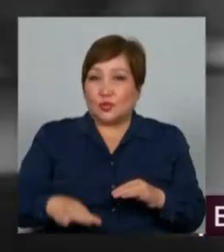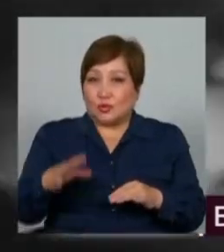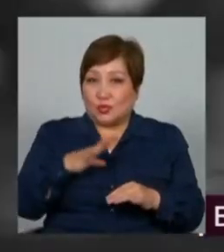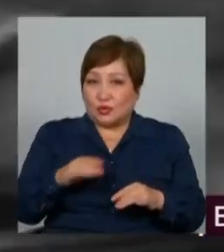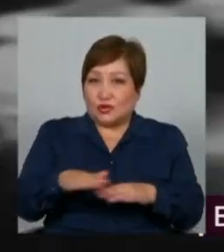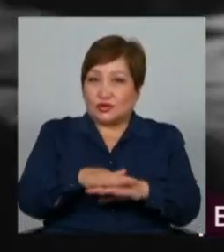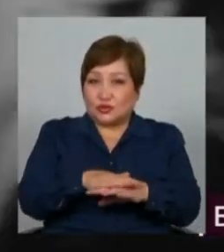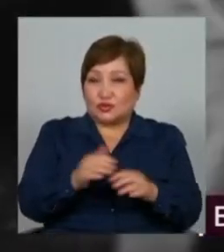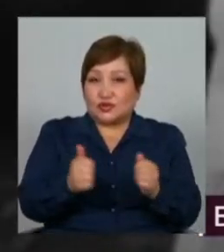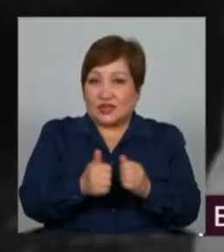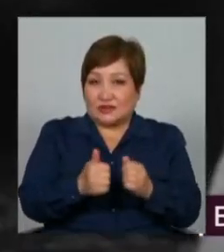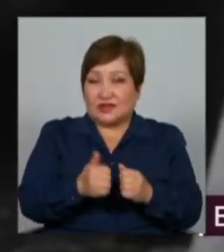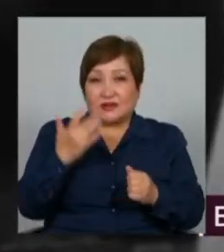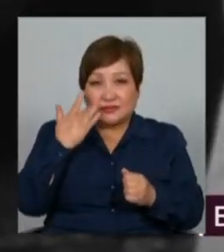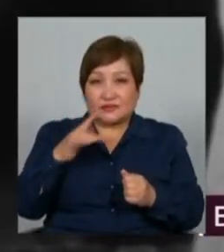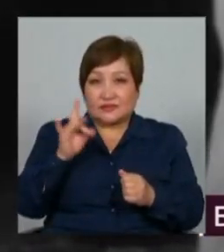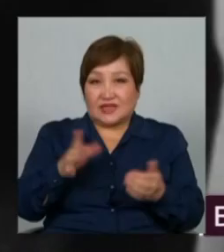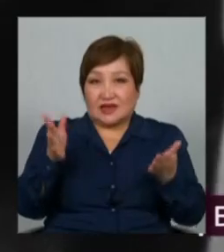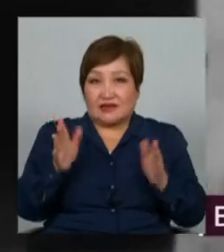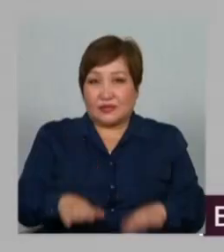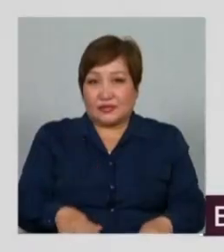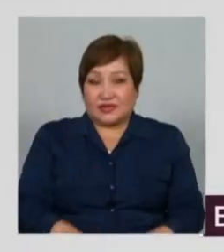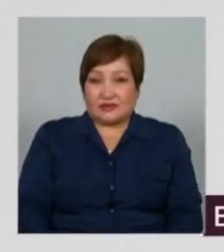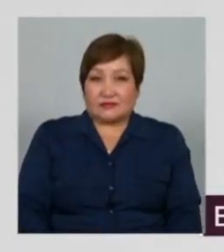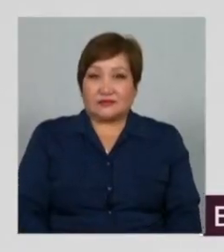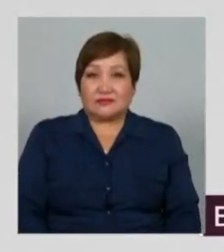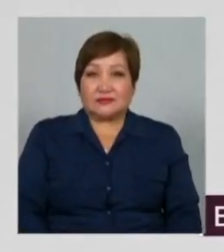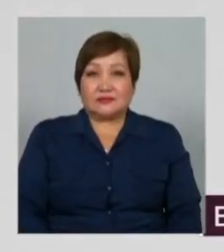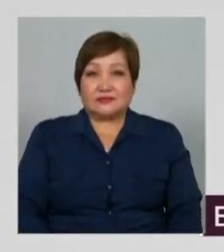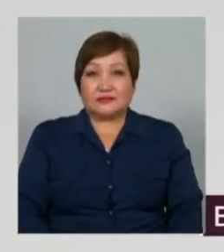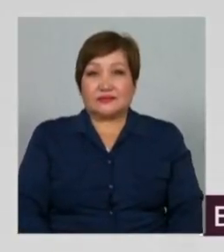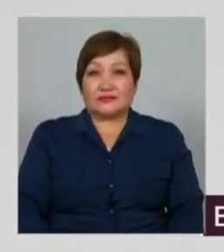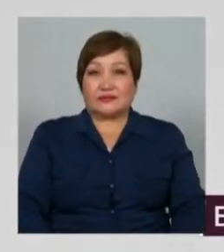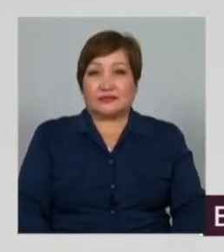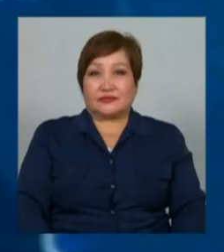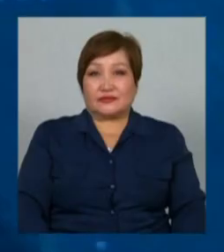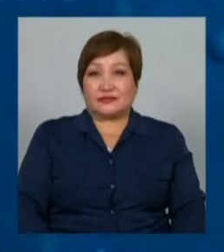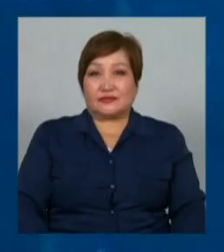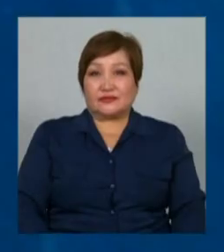қала бермек. Сая Меңдеке, Ғани Қалуов, Рашид Шүкіралиев, Алматы телеарнасы.